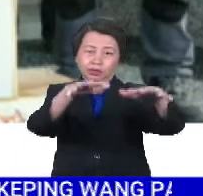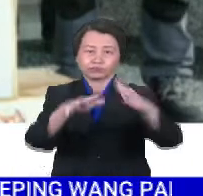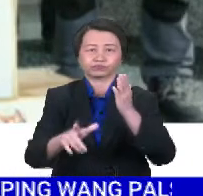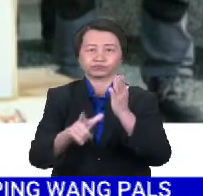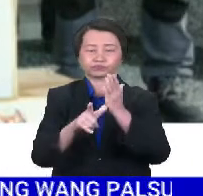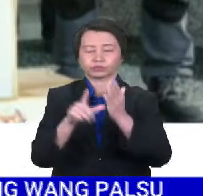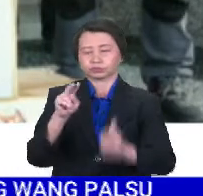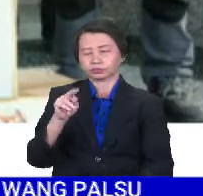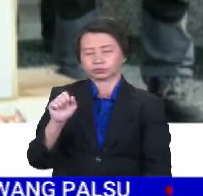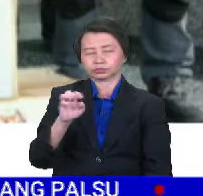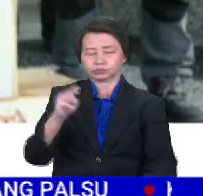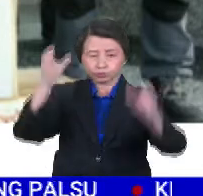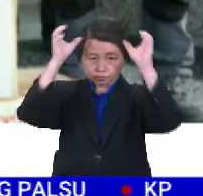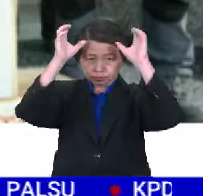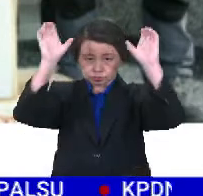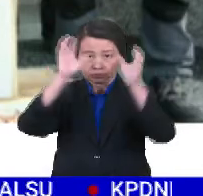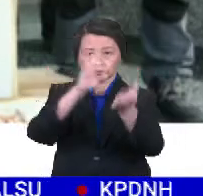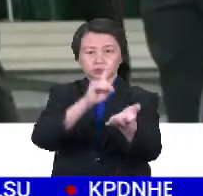dan alumni